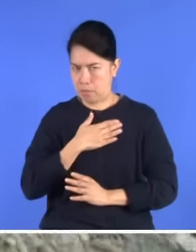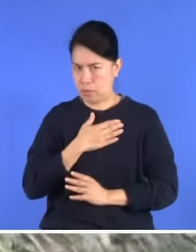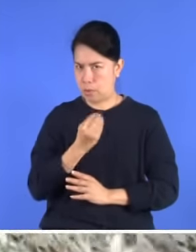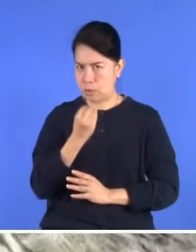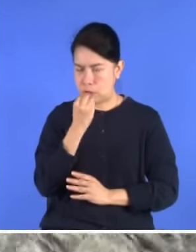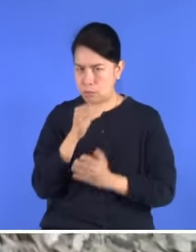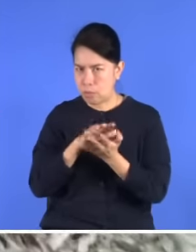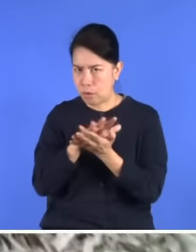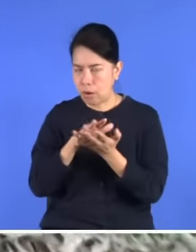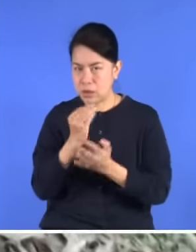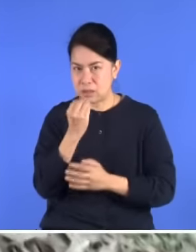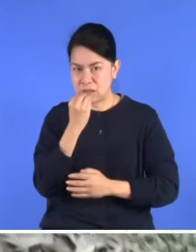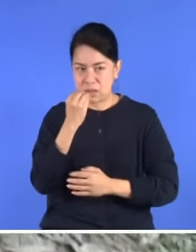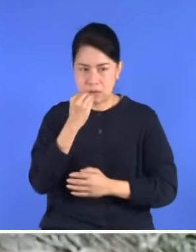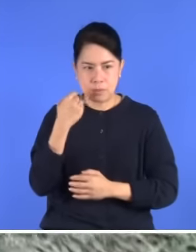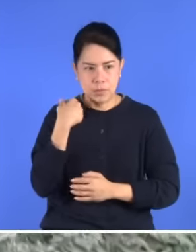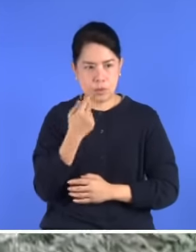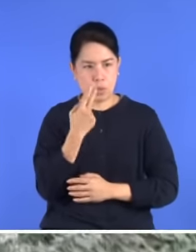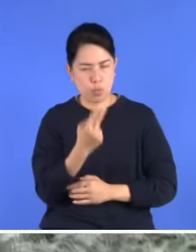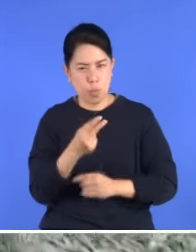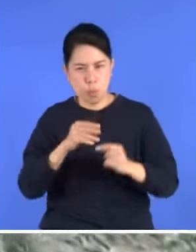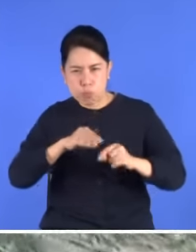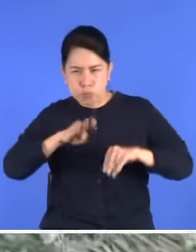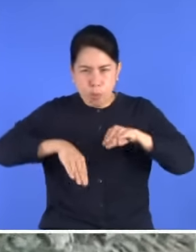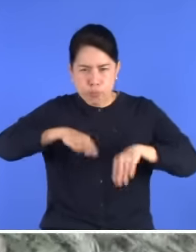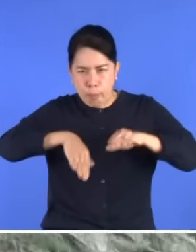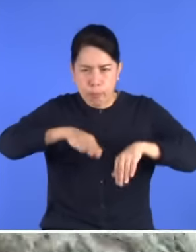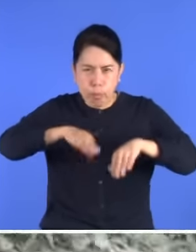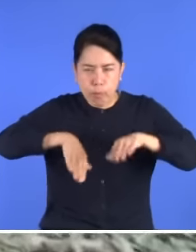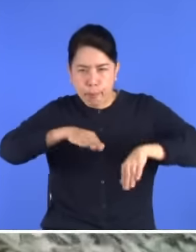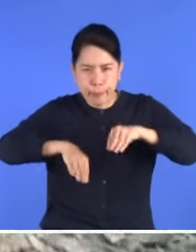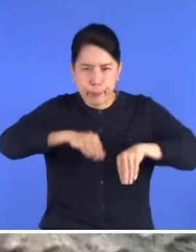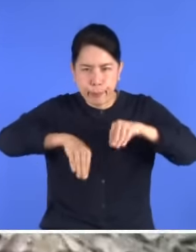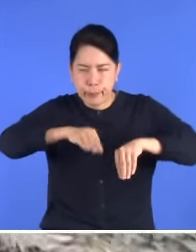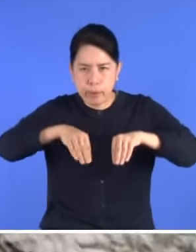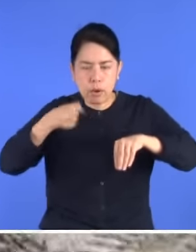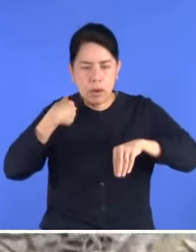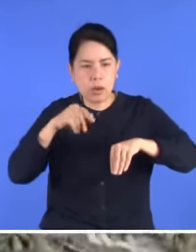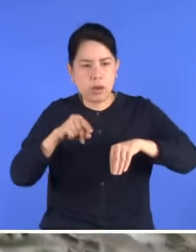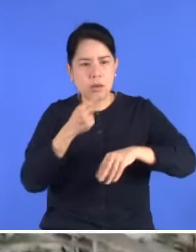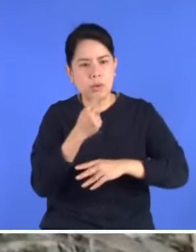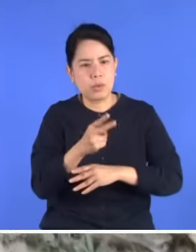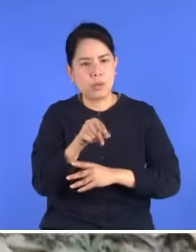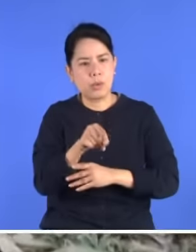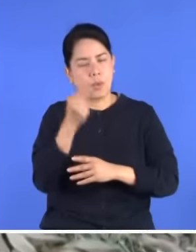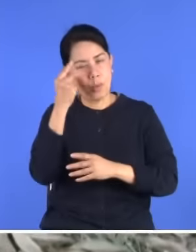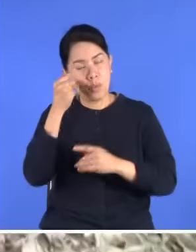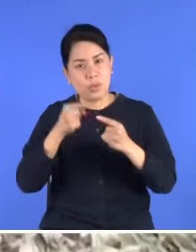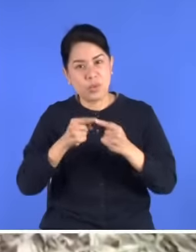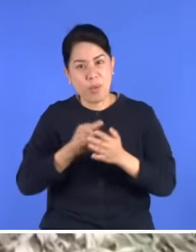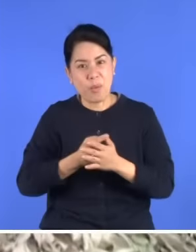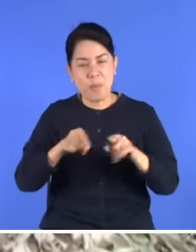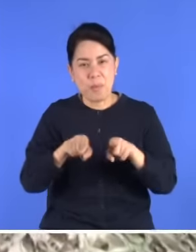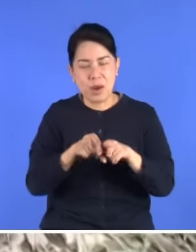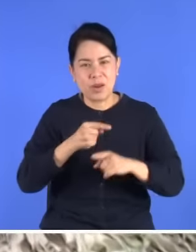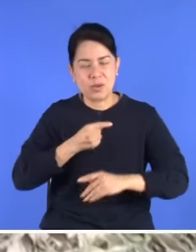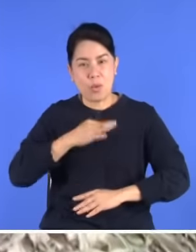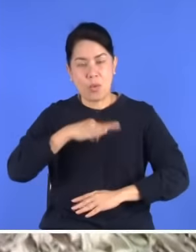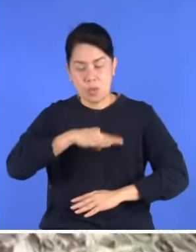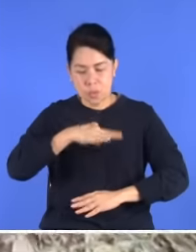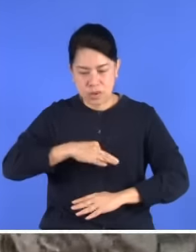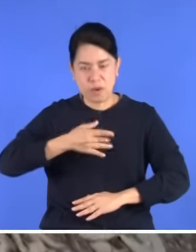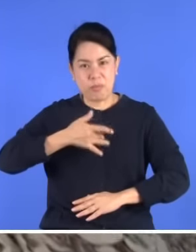โชว์พลังเอาเท้าตะกุยดินวิ่งไล่ปล้ำหมาตัวเมียไม่สบอารมณ์ปุ๊บตุ๊กตาหมอนข้างต้นกล้วยอะไรได้หมดเลยขอให้ขึ้น